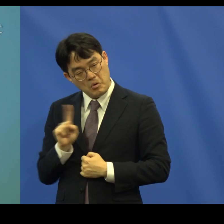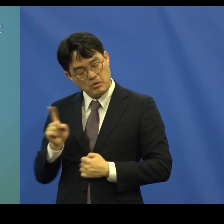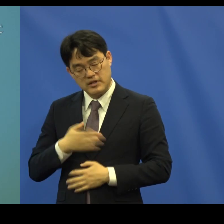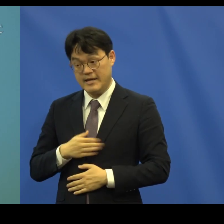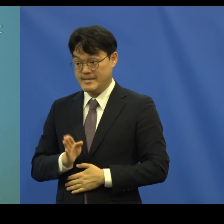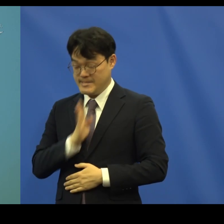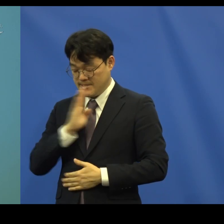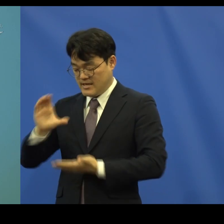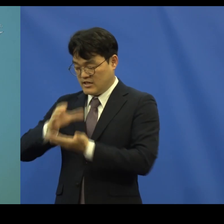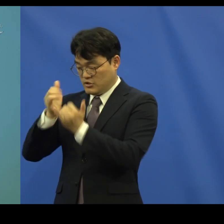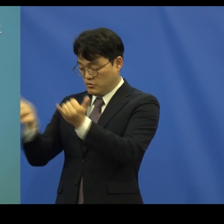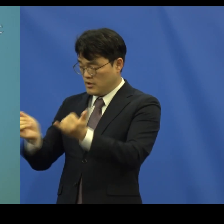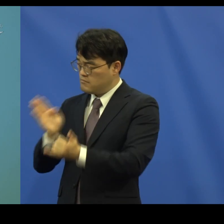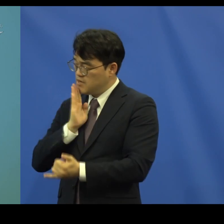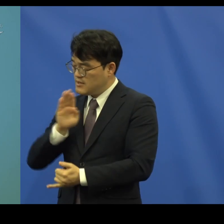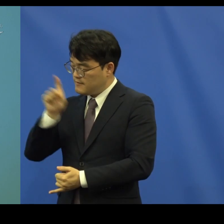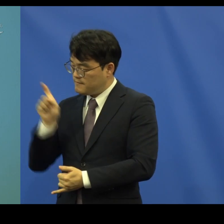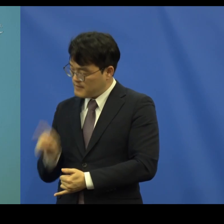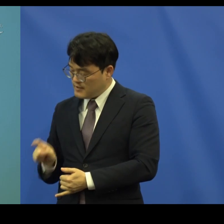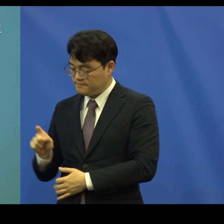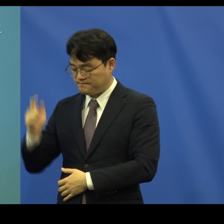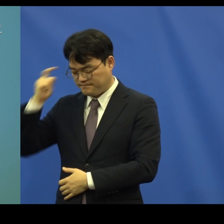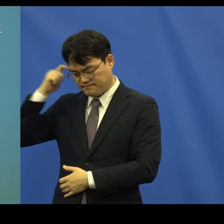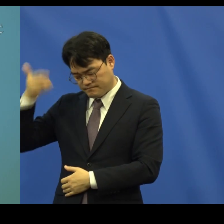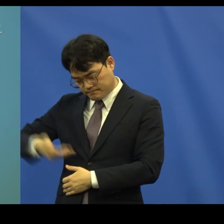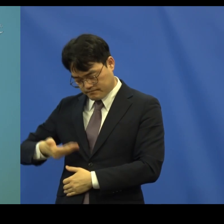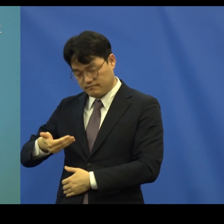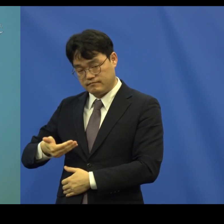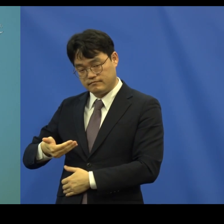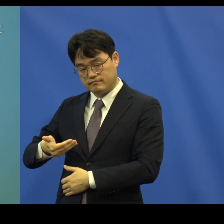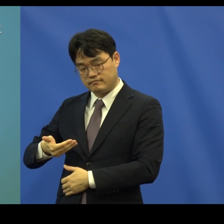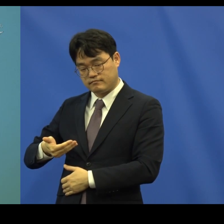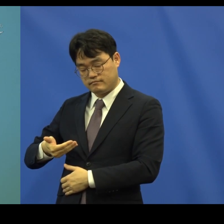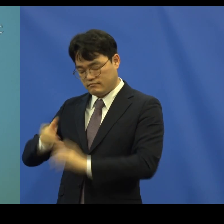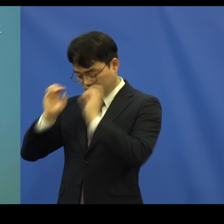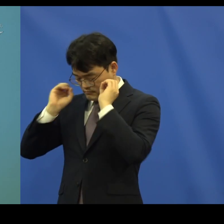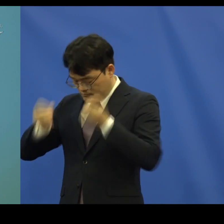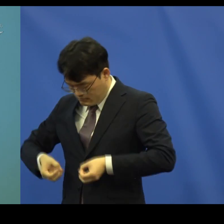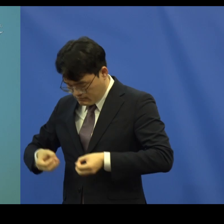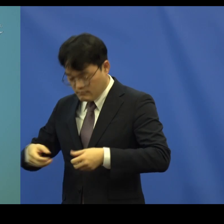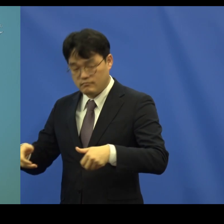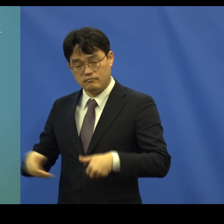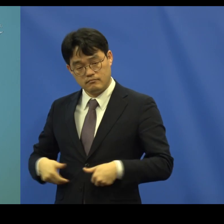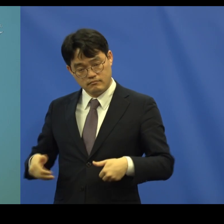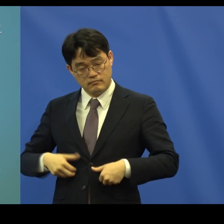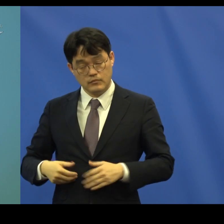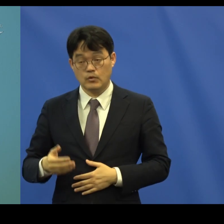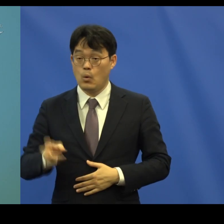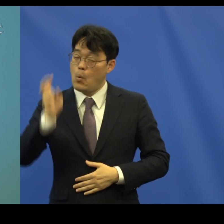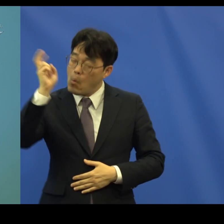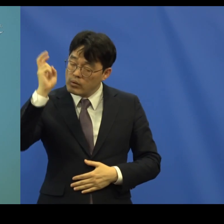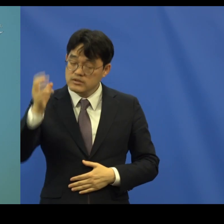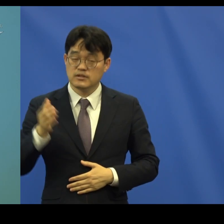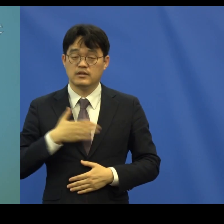주님을 사랑하는가? 주님과의 관계는 식지 않았는가? 내 신앙이 형식적으로 변해져 있는 건 아닌가?